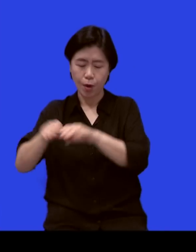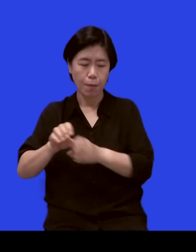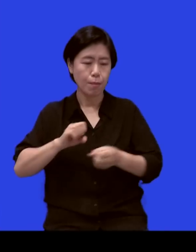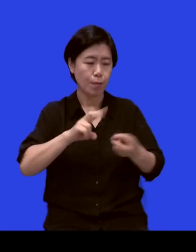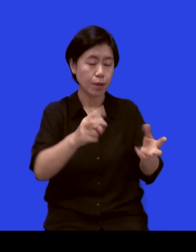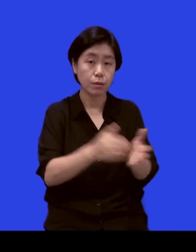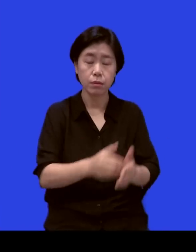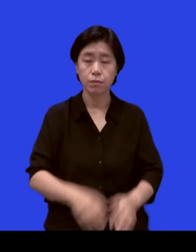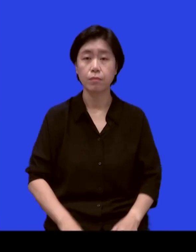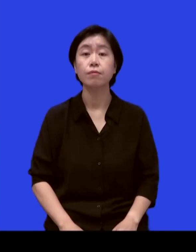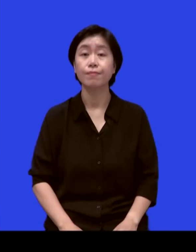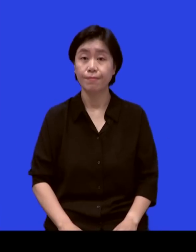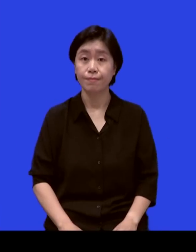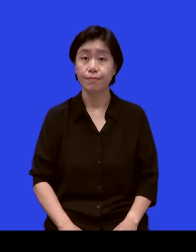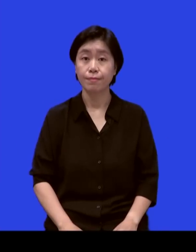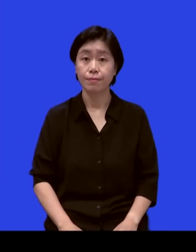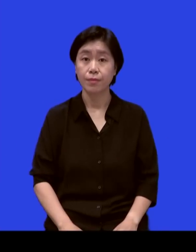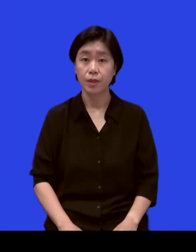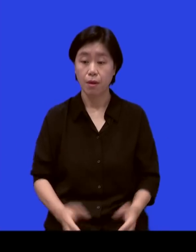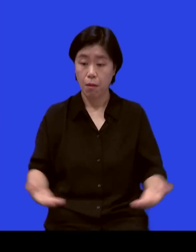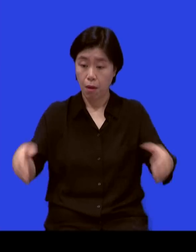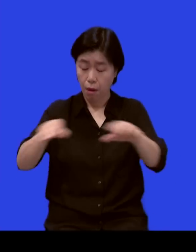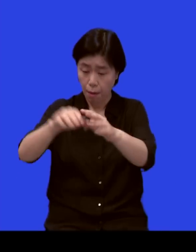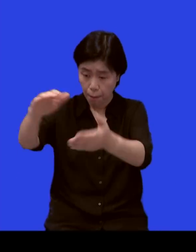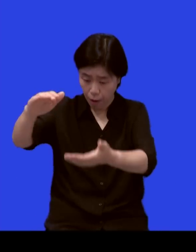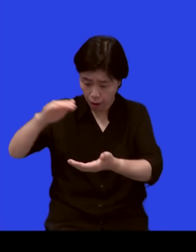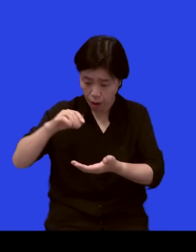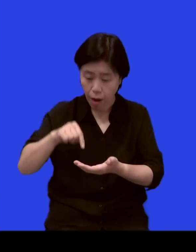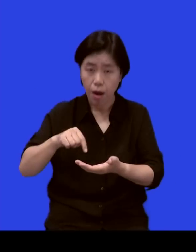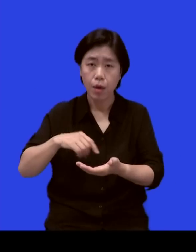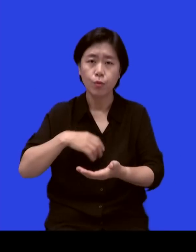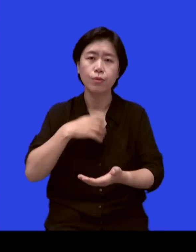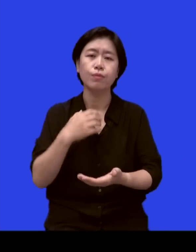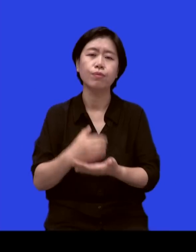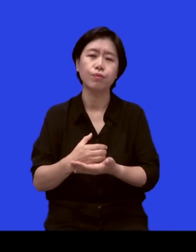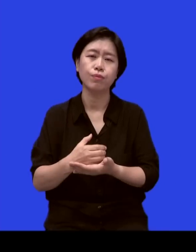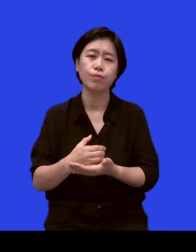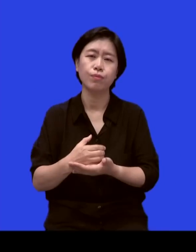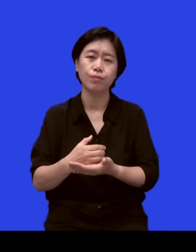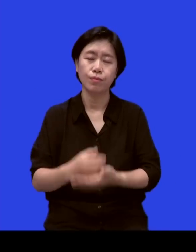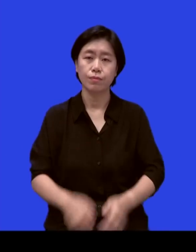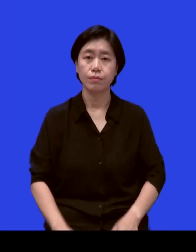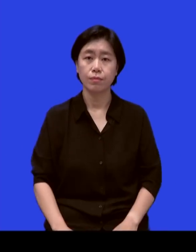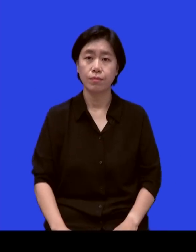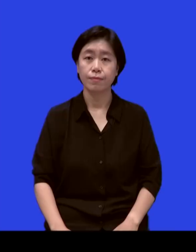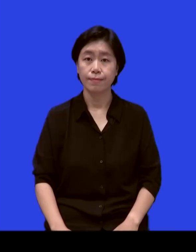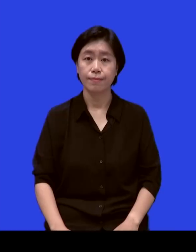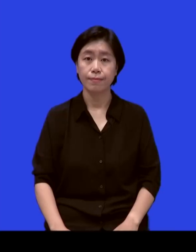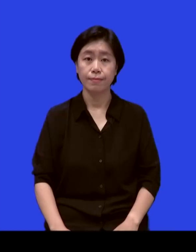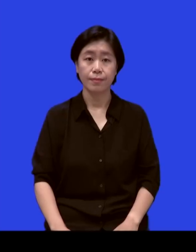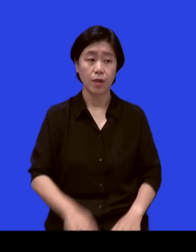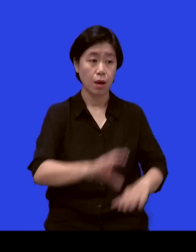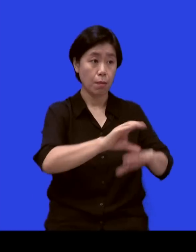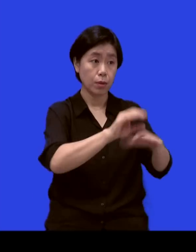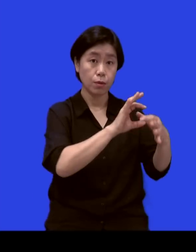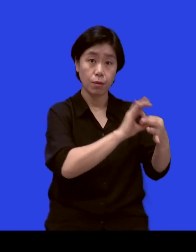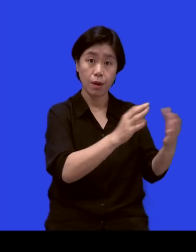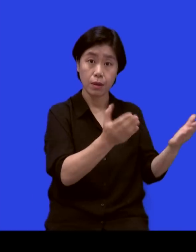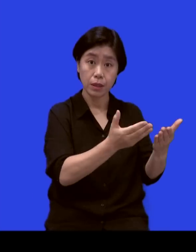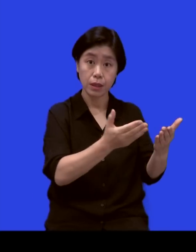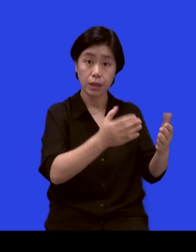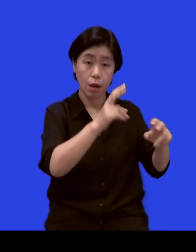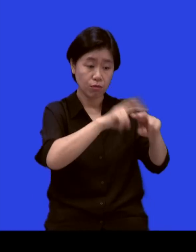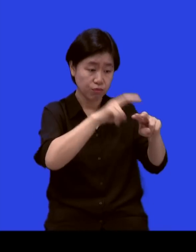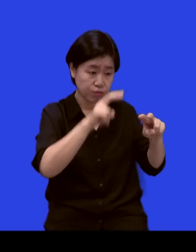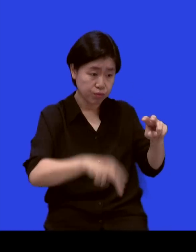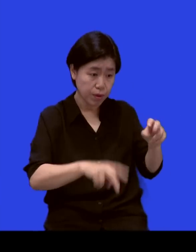위로가 크게 됐어요. 왜냐하면 제가 그 전까지는 제가 그만둔 거에 대해서 제 스스로 뭔가 못 찾겠는